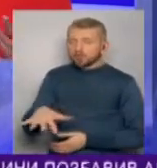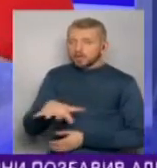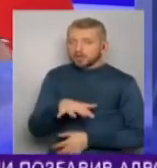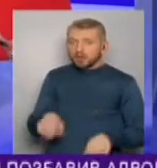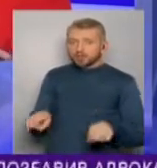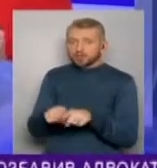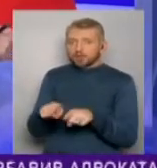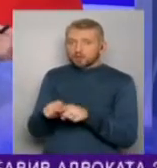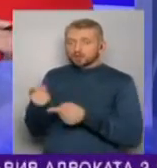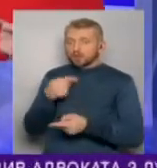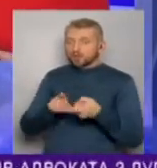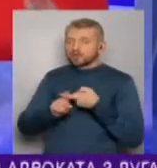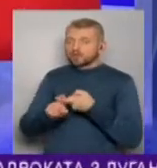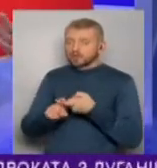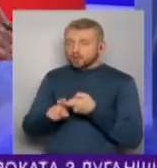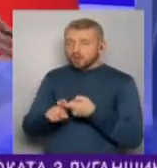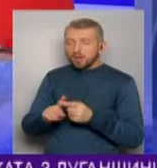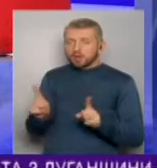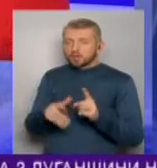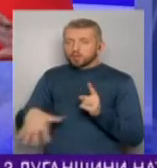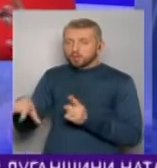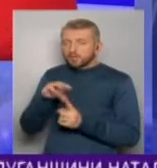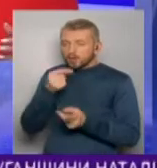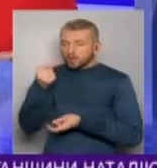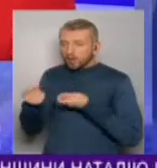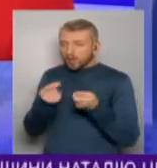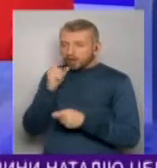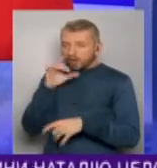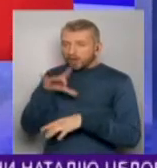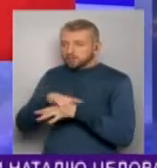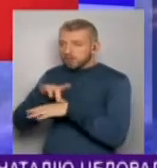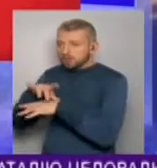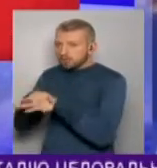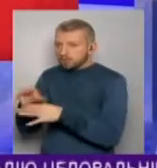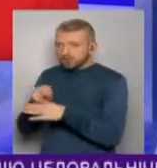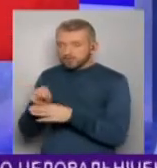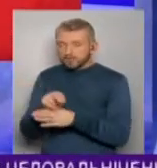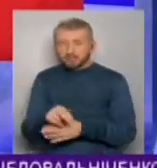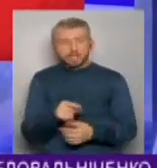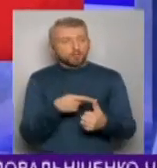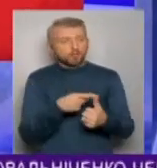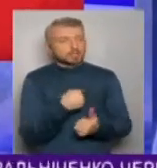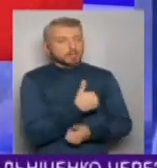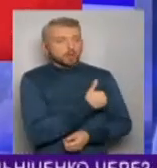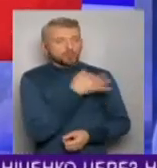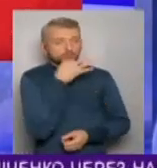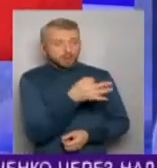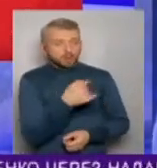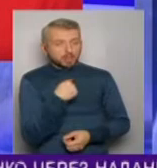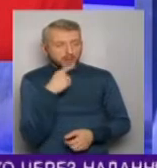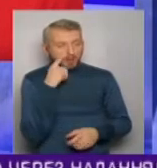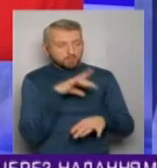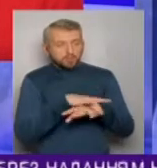такої зворотнього зв'язку, аби всі ці нюанси помічати і виправляти. По-перше, хочу сказати, що я помічаю всі